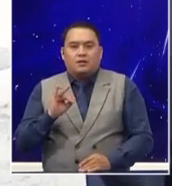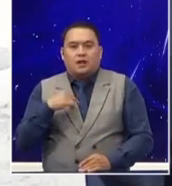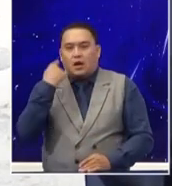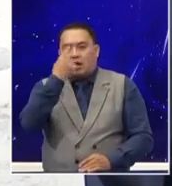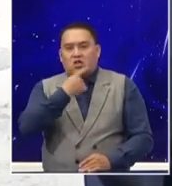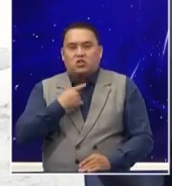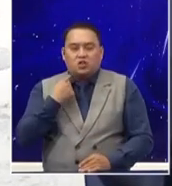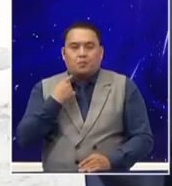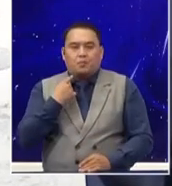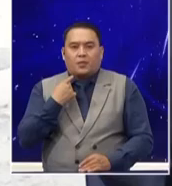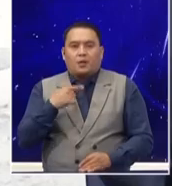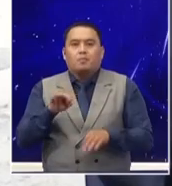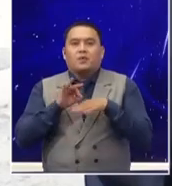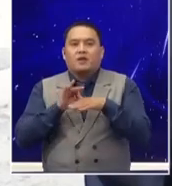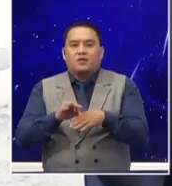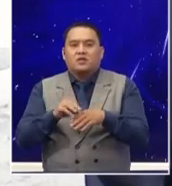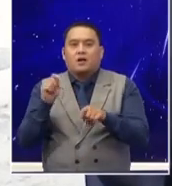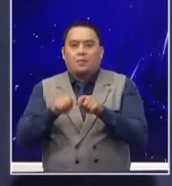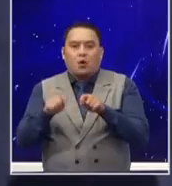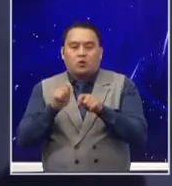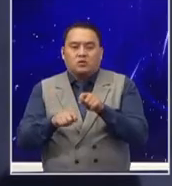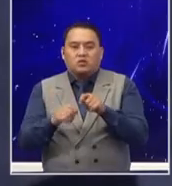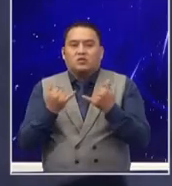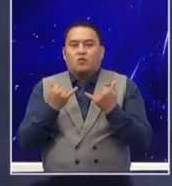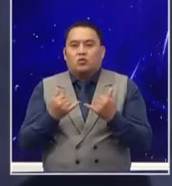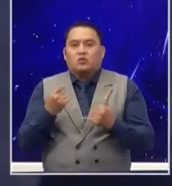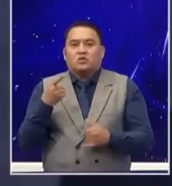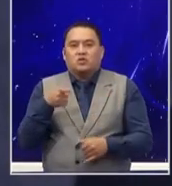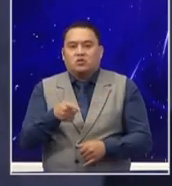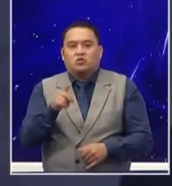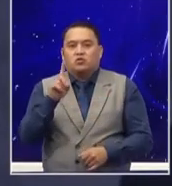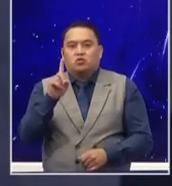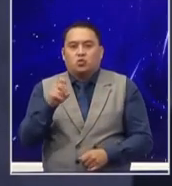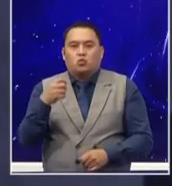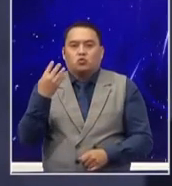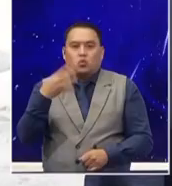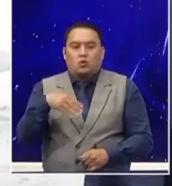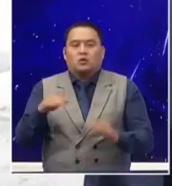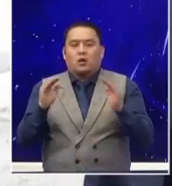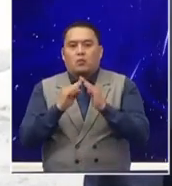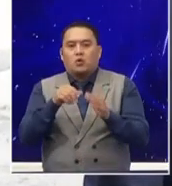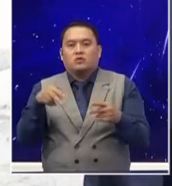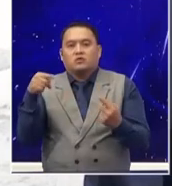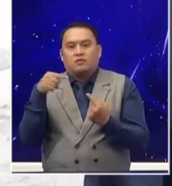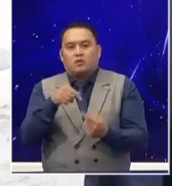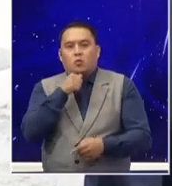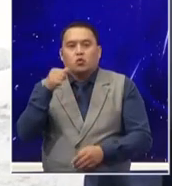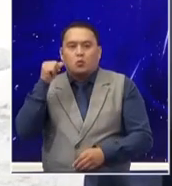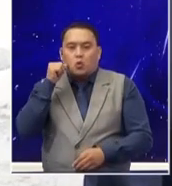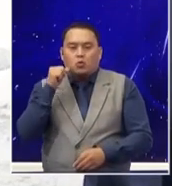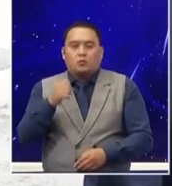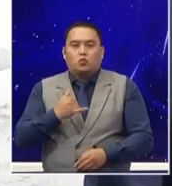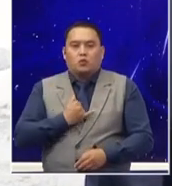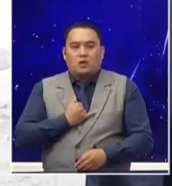Личным составом проведен обход жилого сектора на сегодняшний день 1140 домов. По сравнению с прошлым годом у нас